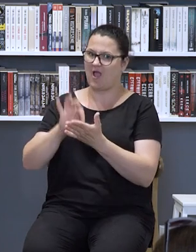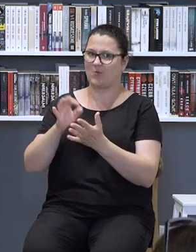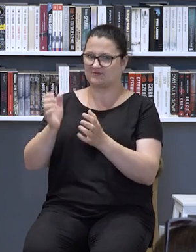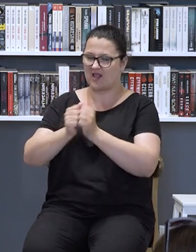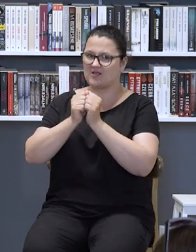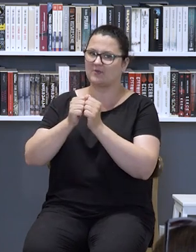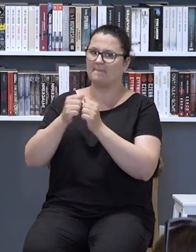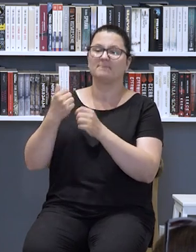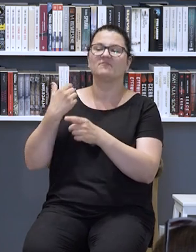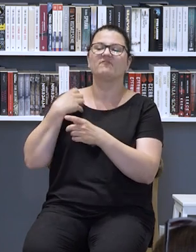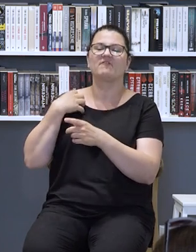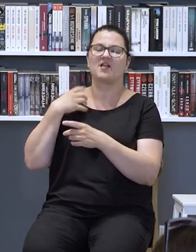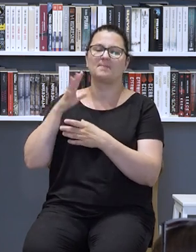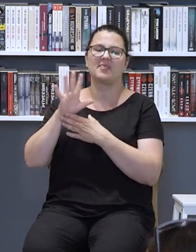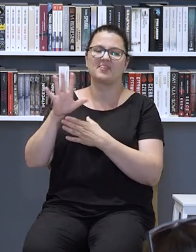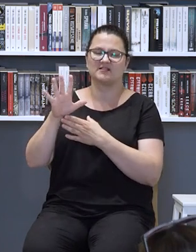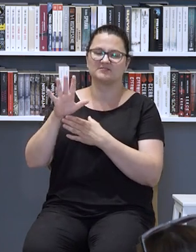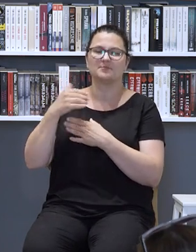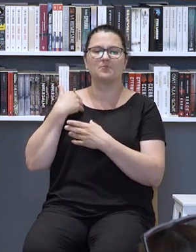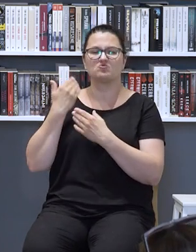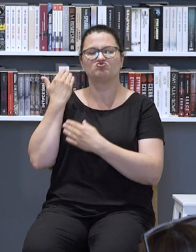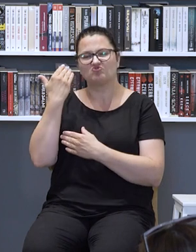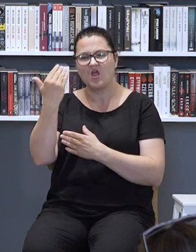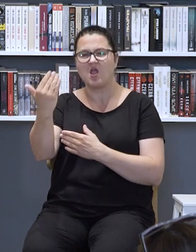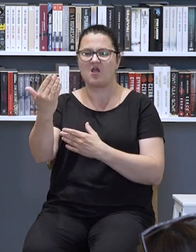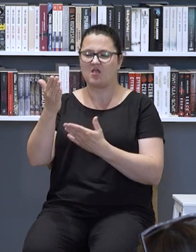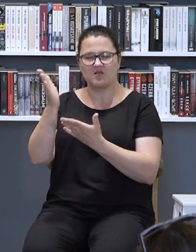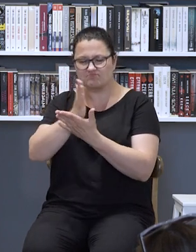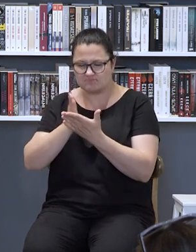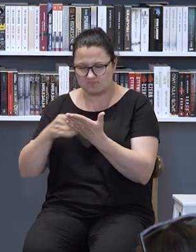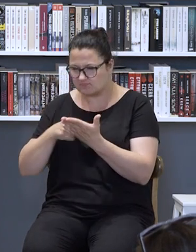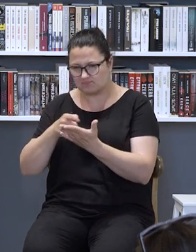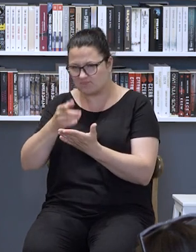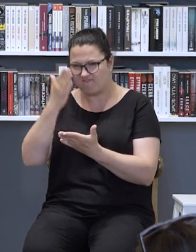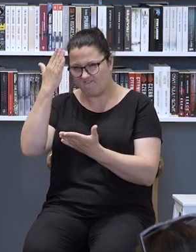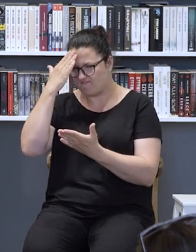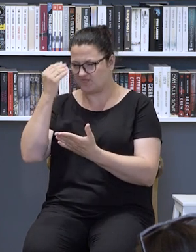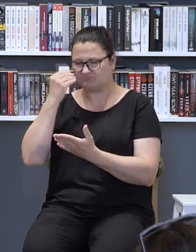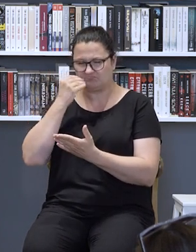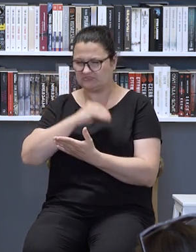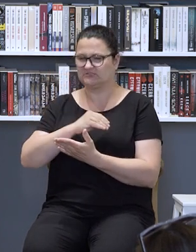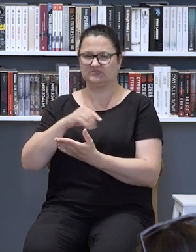z XV wieku. Żeglarz i nawigator, świetny nawigator, którego życie